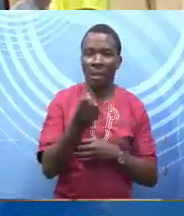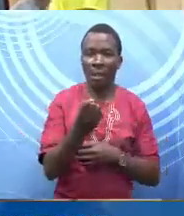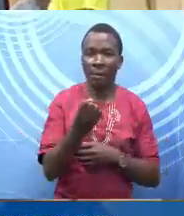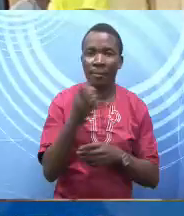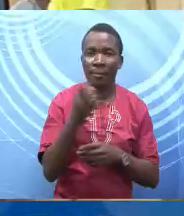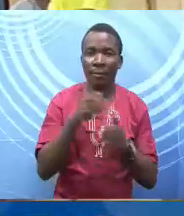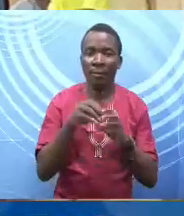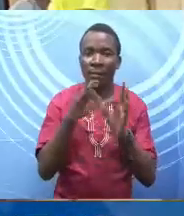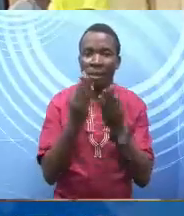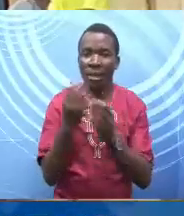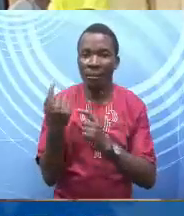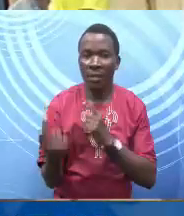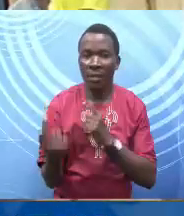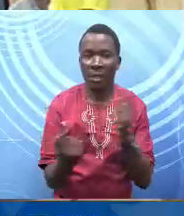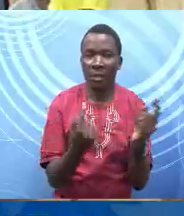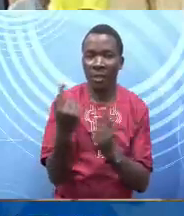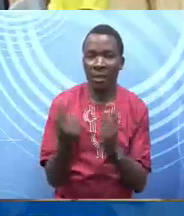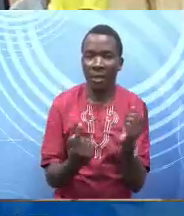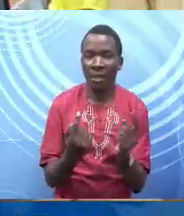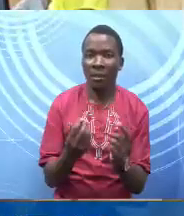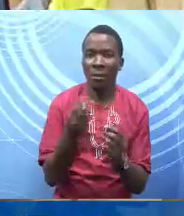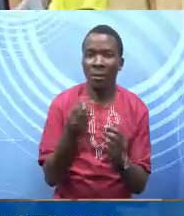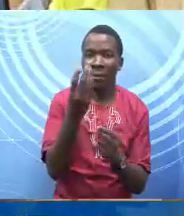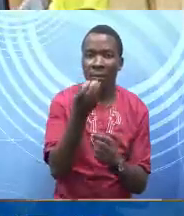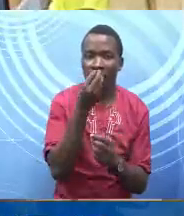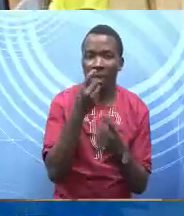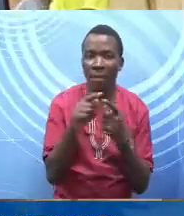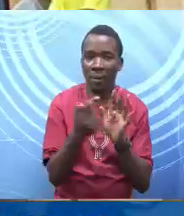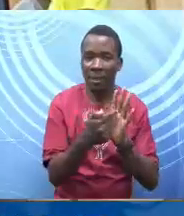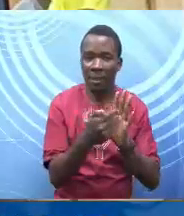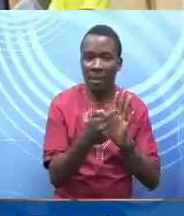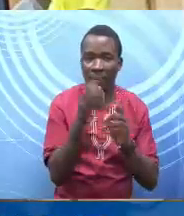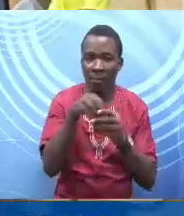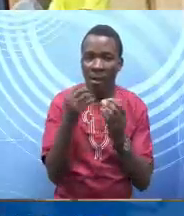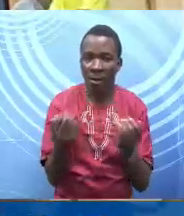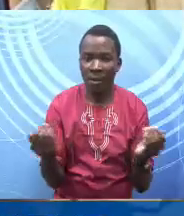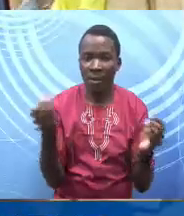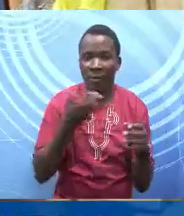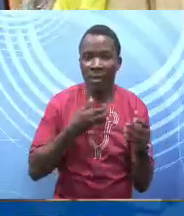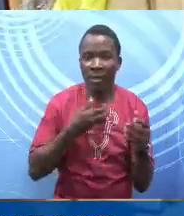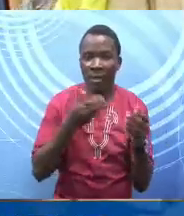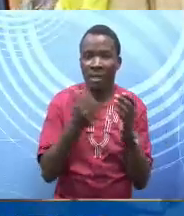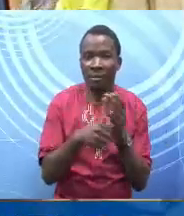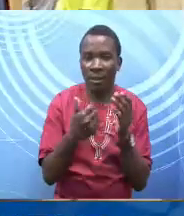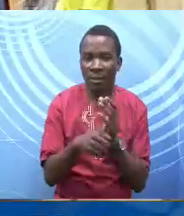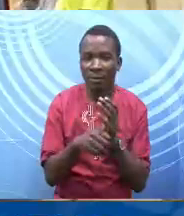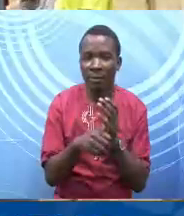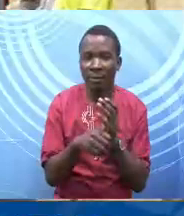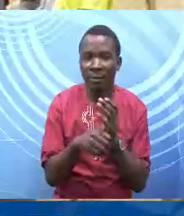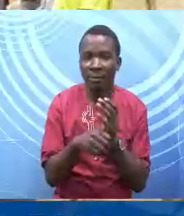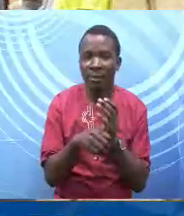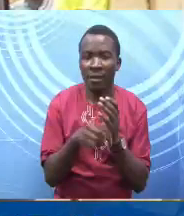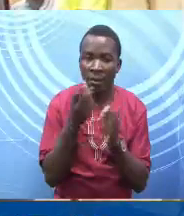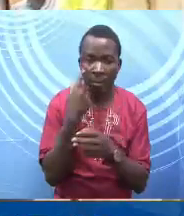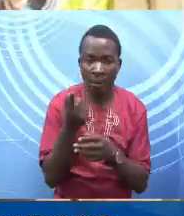mu miryango imwe n'imwe muri iyi turimo guha ibyo kurya ariko hakagaragara ko harimo n'abana bafite ikibazo kivuna ko gikeneye